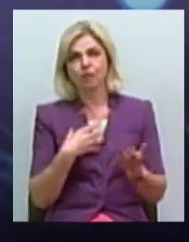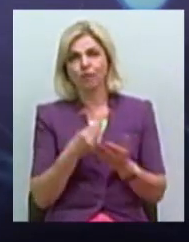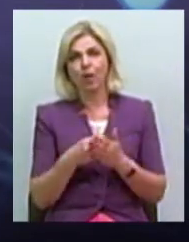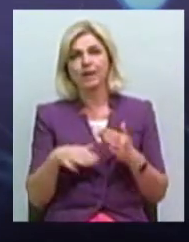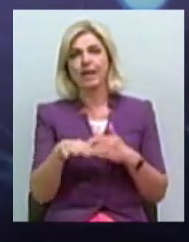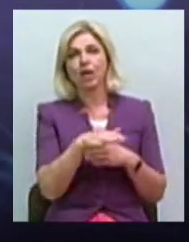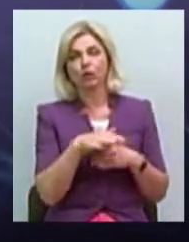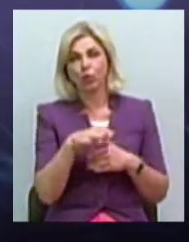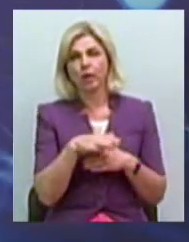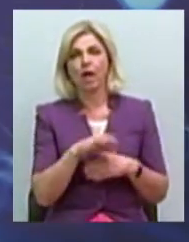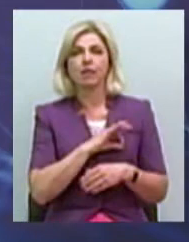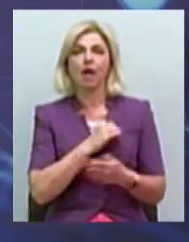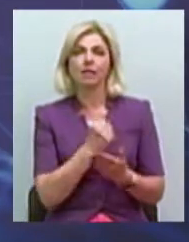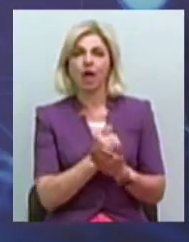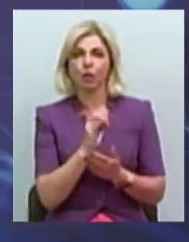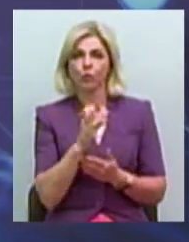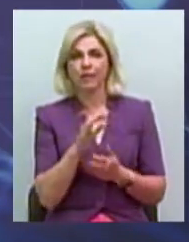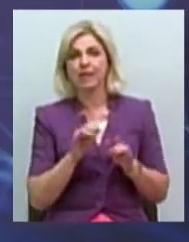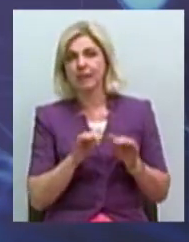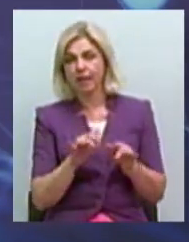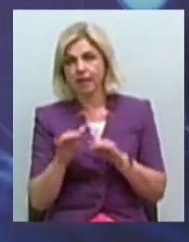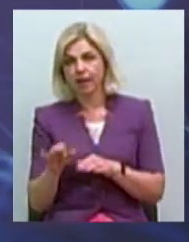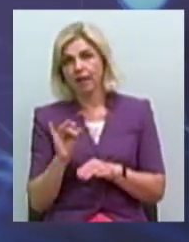території нотаріальні дії і надавати певні